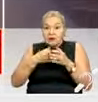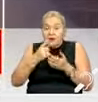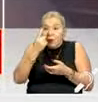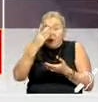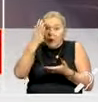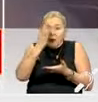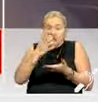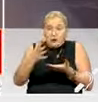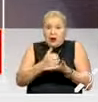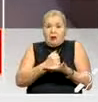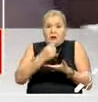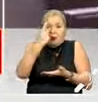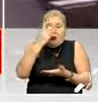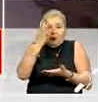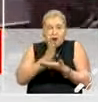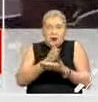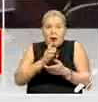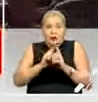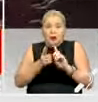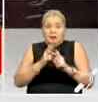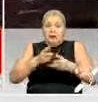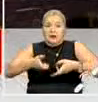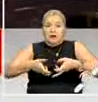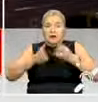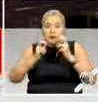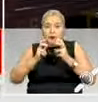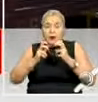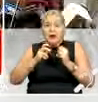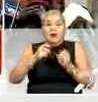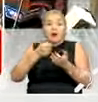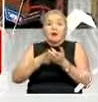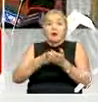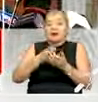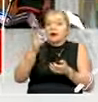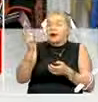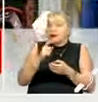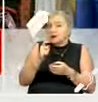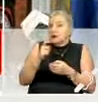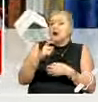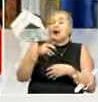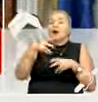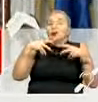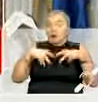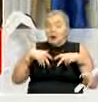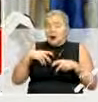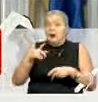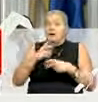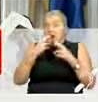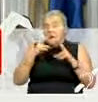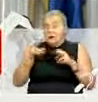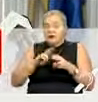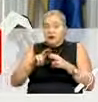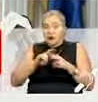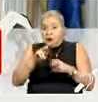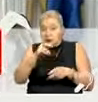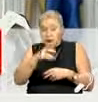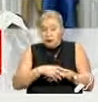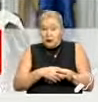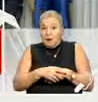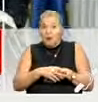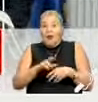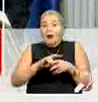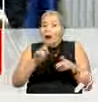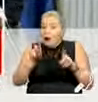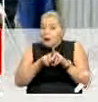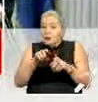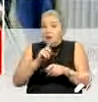decizie politică de suspendare a importurilor agroalimentare din Ucraina, așa cum au procedat și